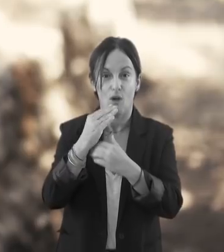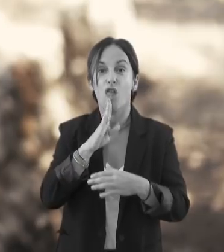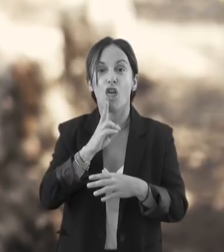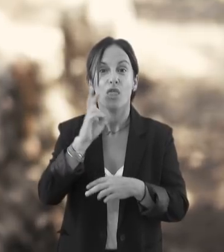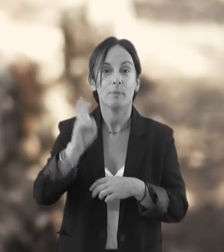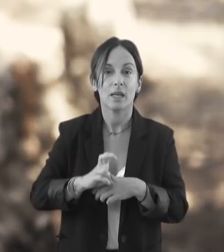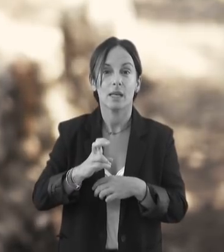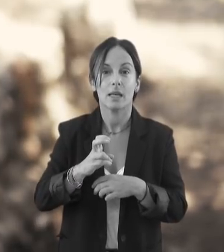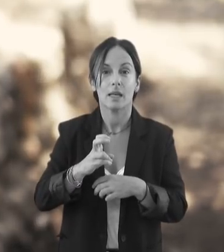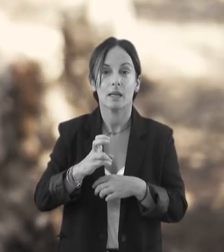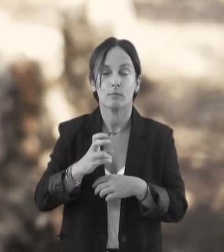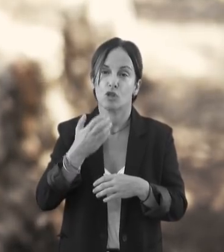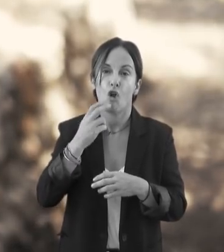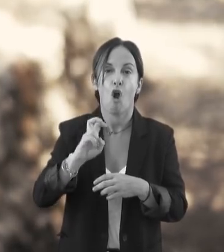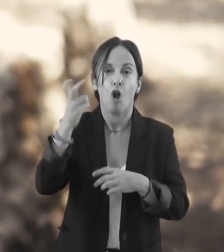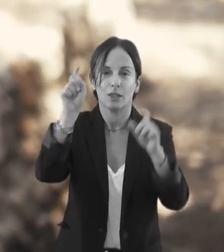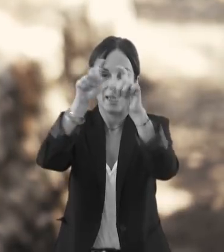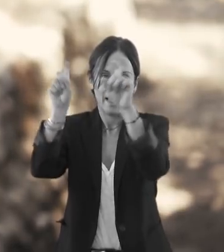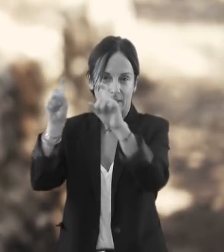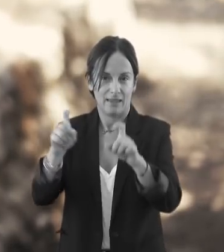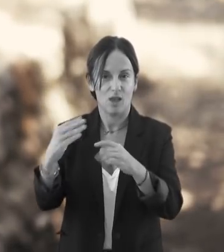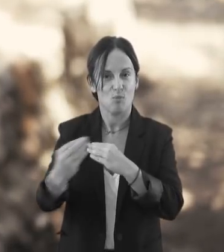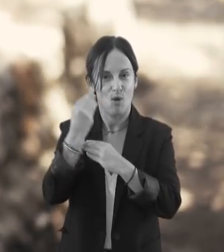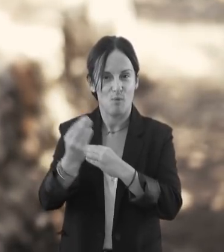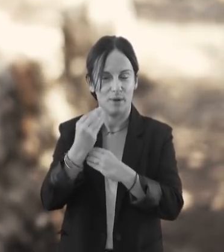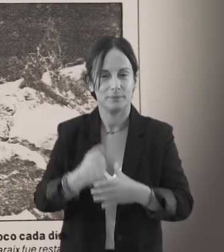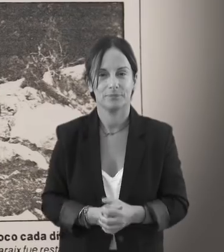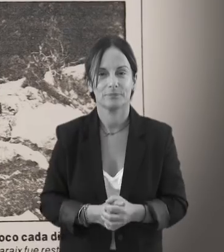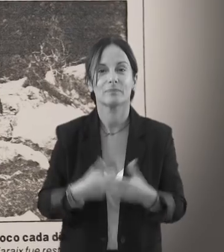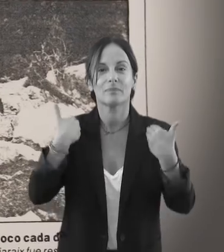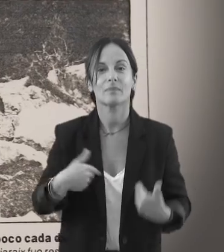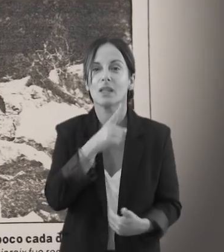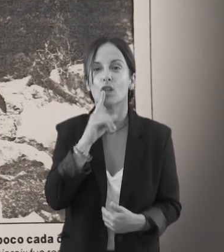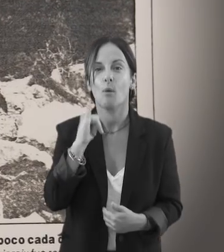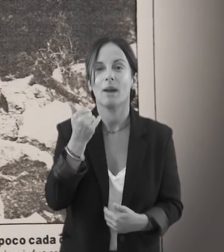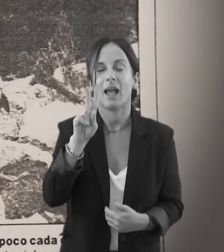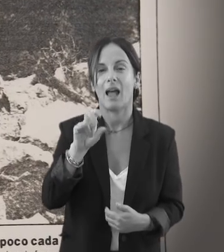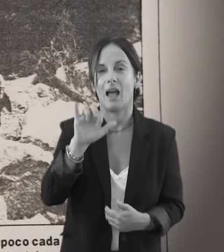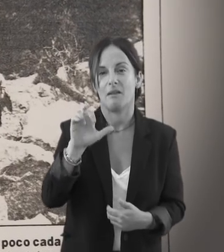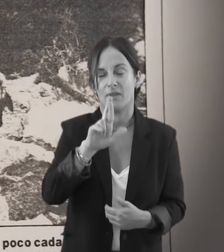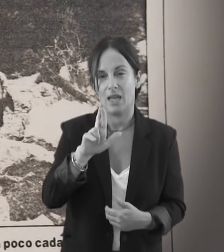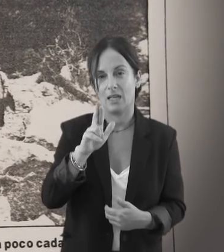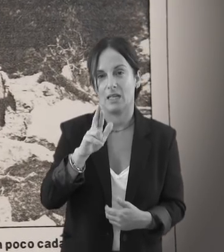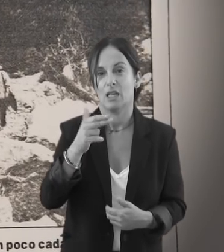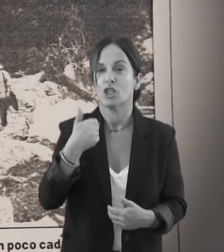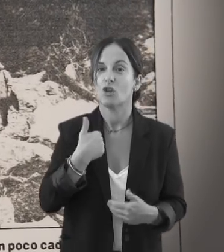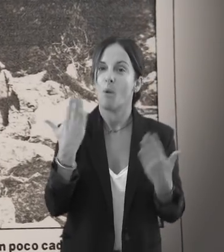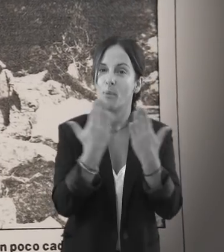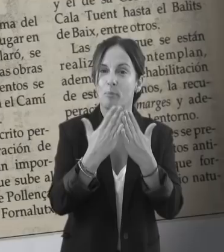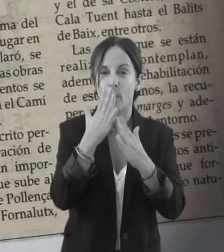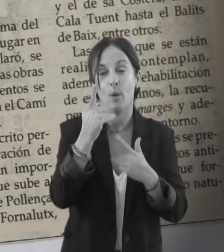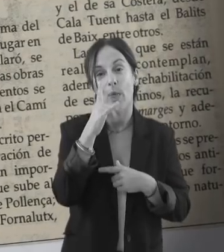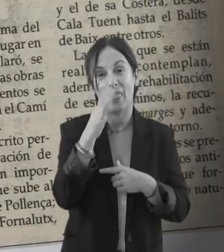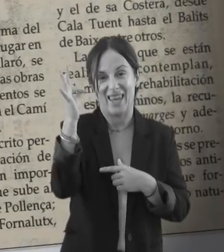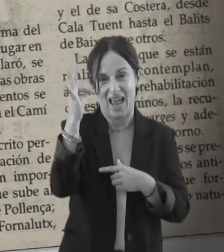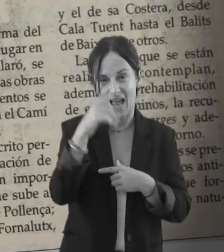camins, finançat amb fons que no eren del Consell, i això és una de les característiques que sempre ha tingut els